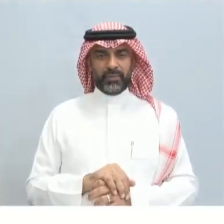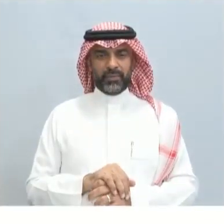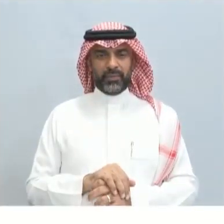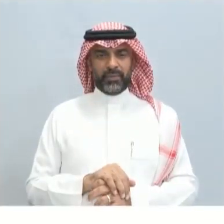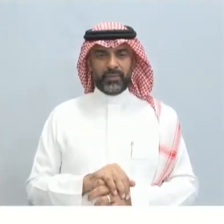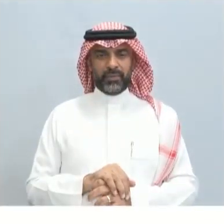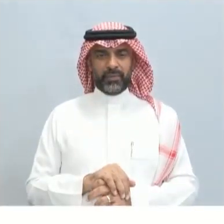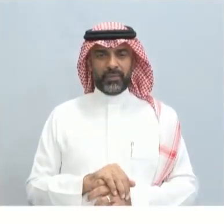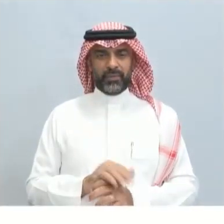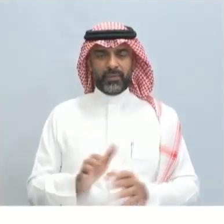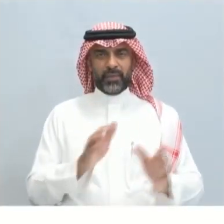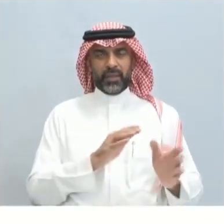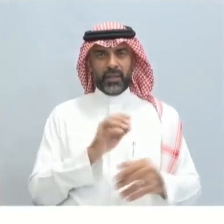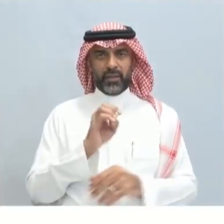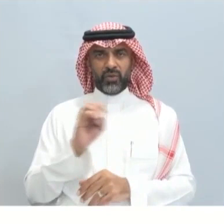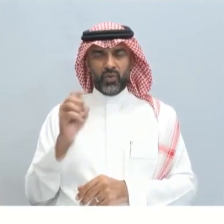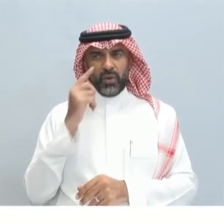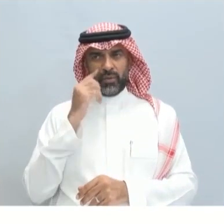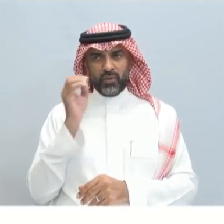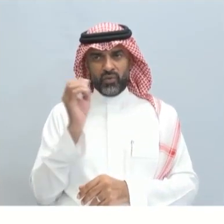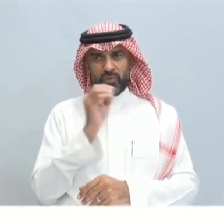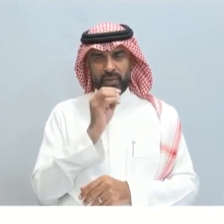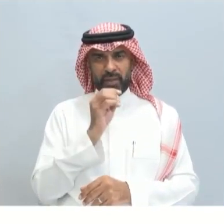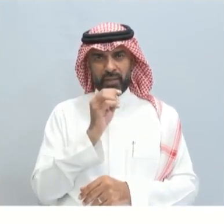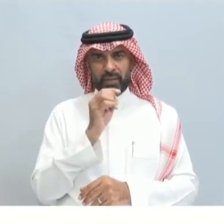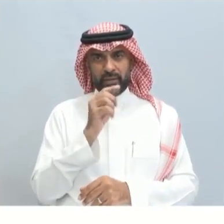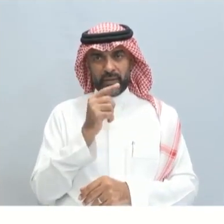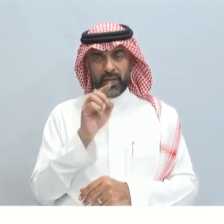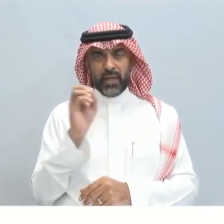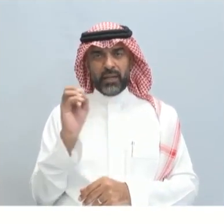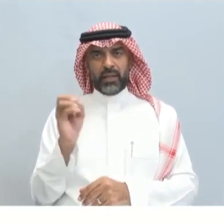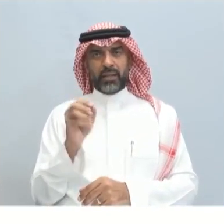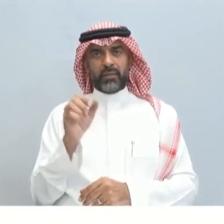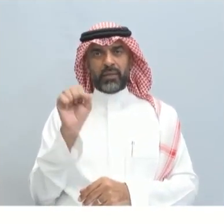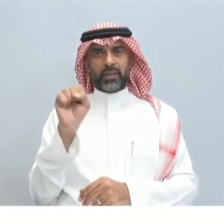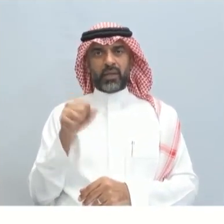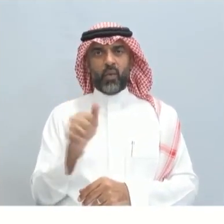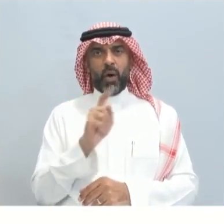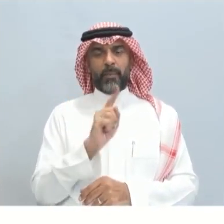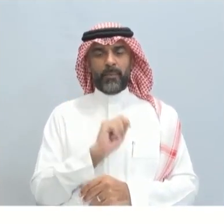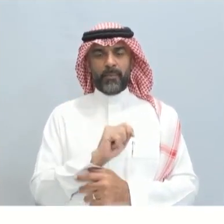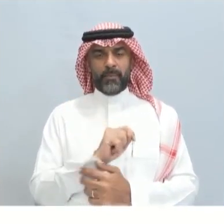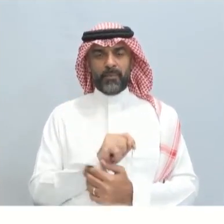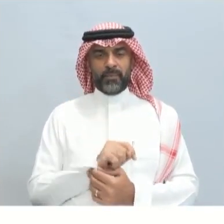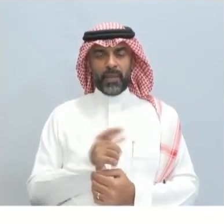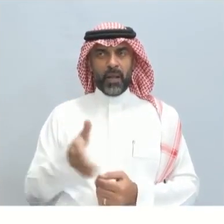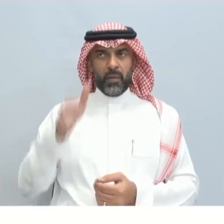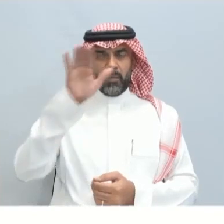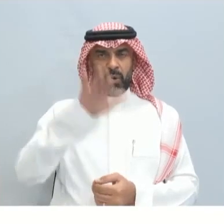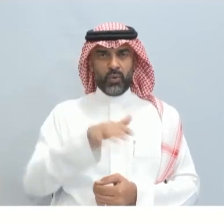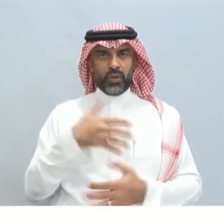المقام اجب امام كل عباره صحيحه او صحح ما تحته خط الموجه المتحركه